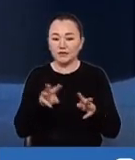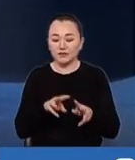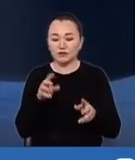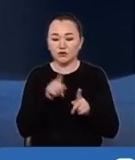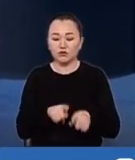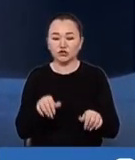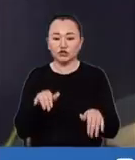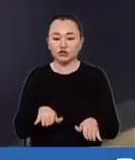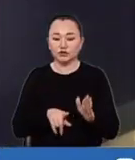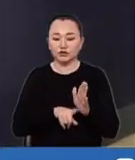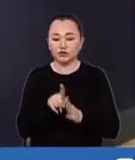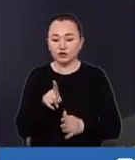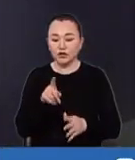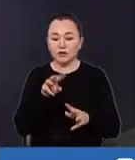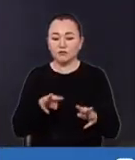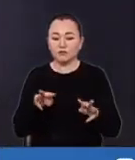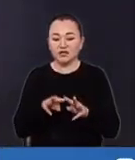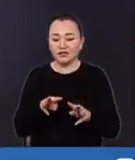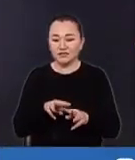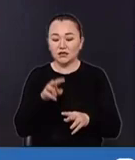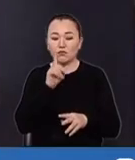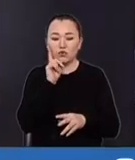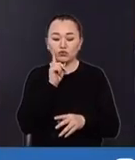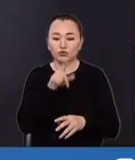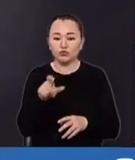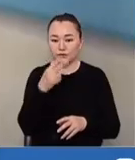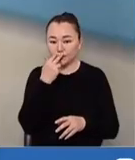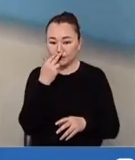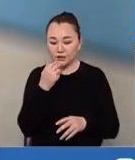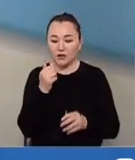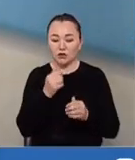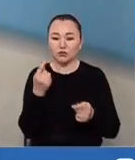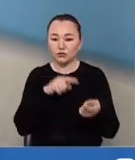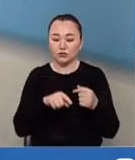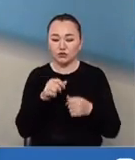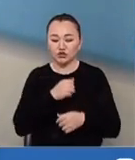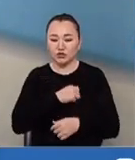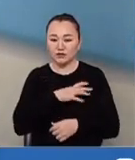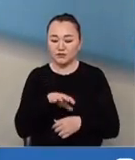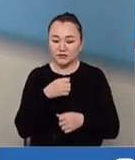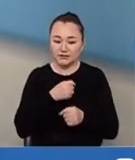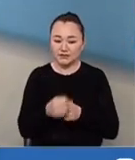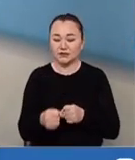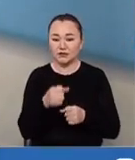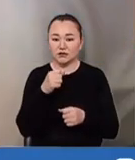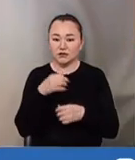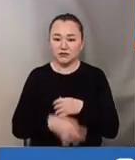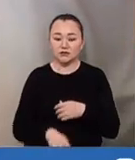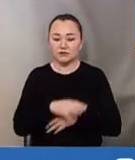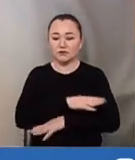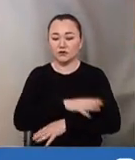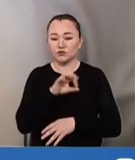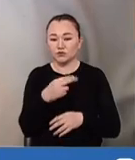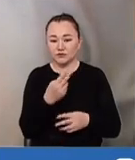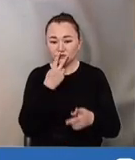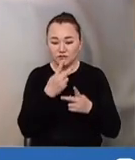шешімге келіпті. Министрліктегілер жасөспірімдердің бір-бірін аямай соққыға жығып, қатыгездікке баруына әлеуметтік